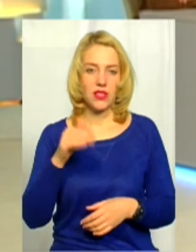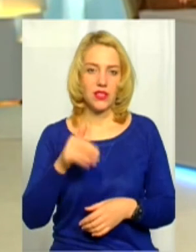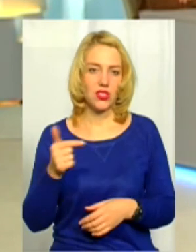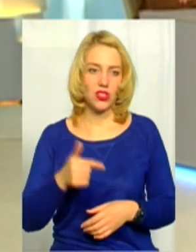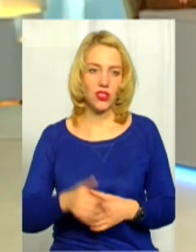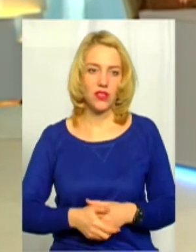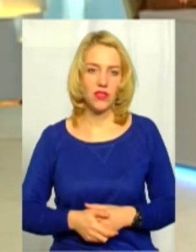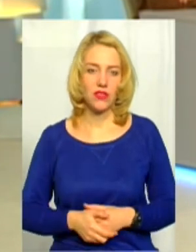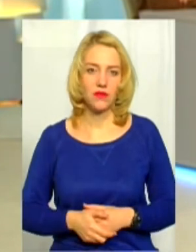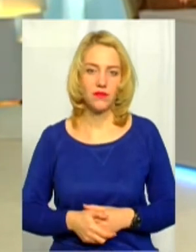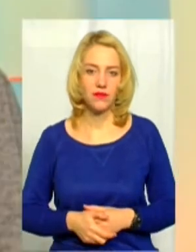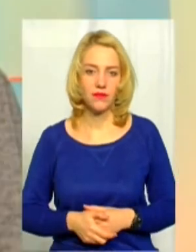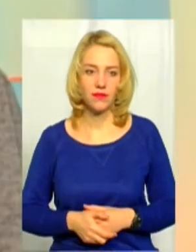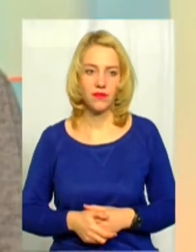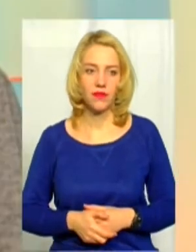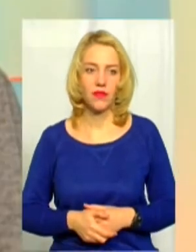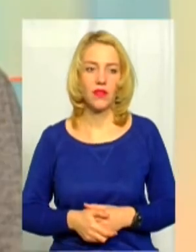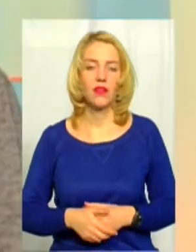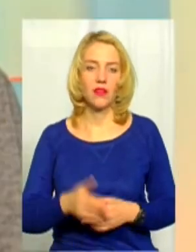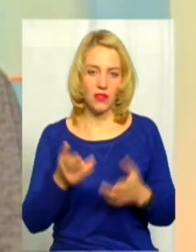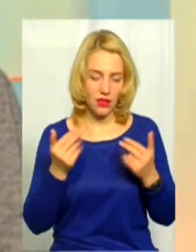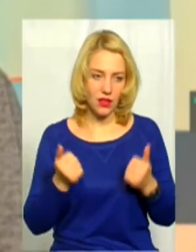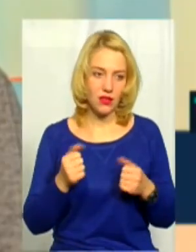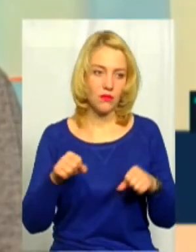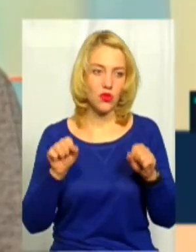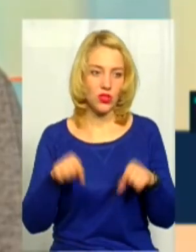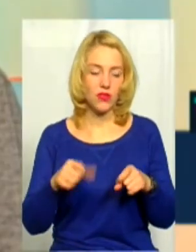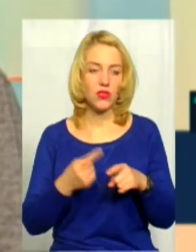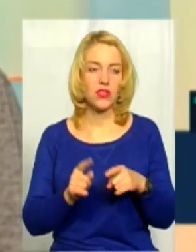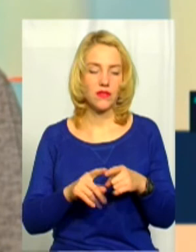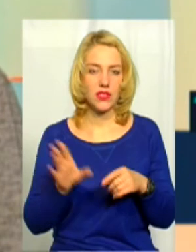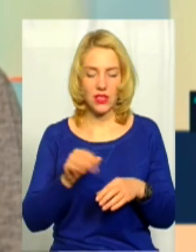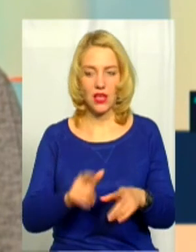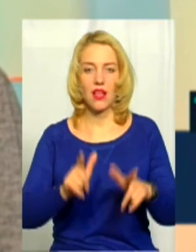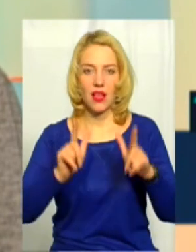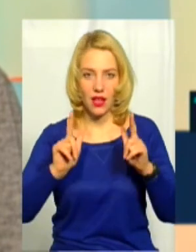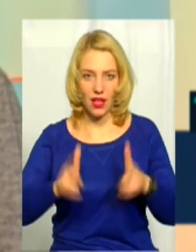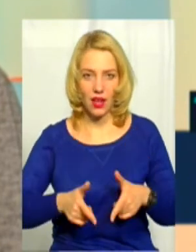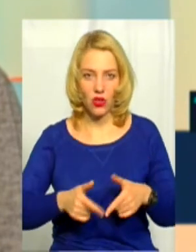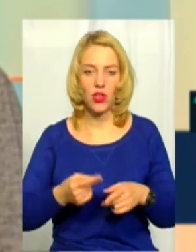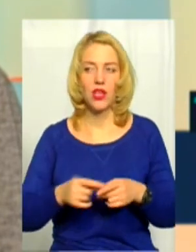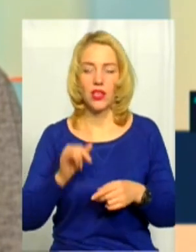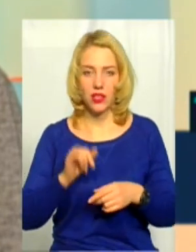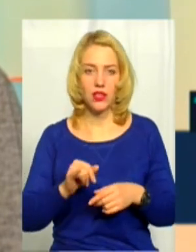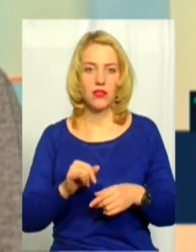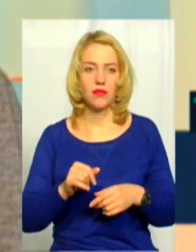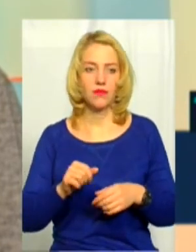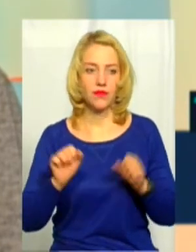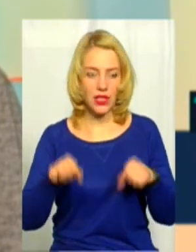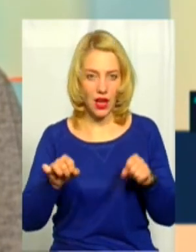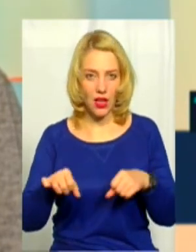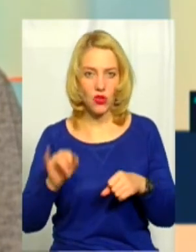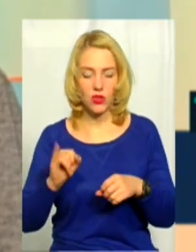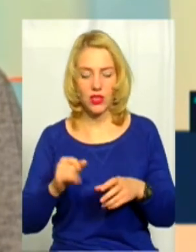Моя відповідь буде з одного слова. Так. Так, можливо. Це все реально. інвестиційний ринок